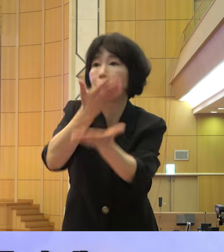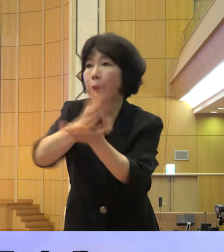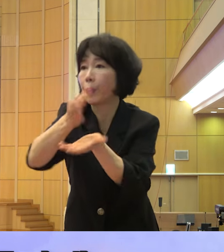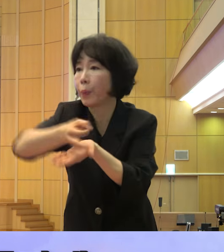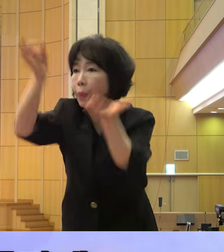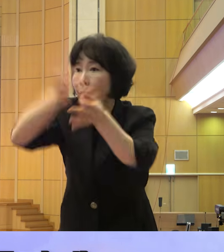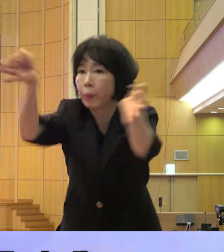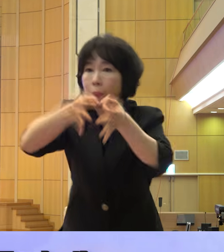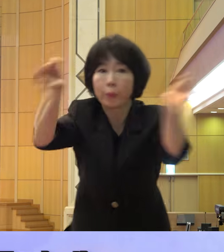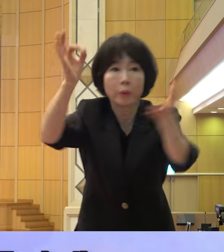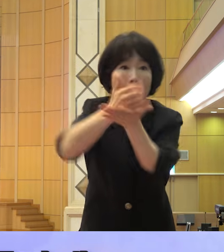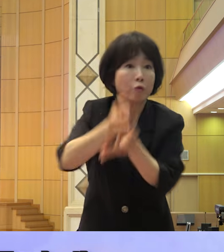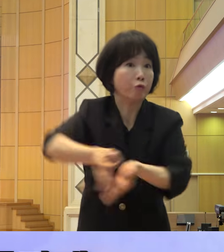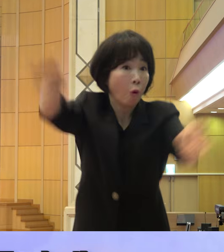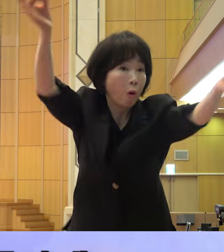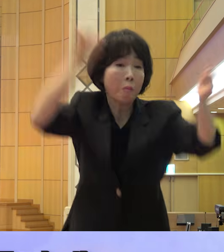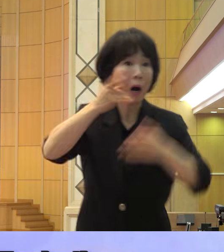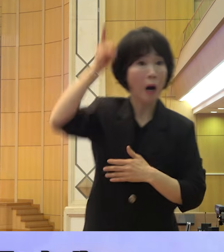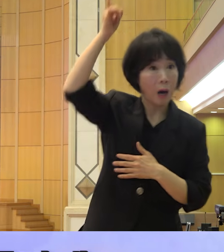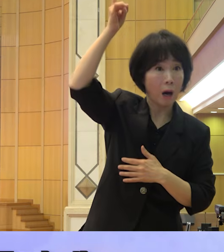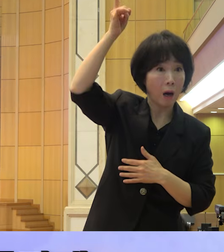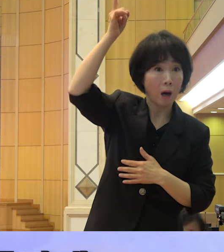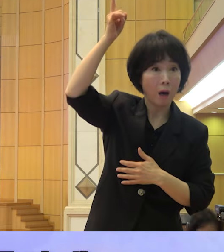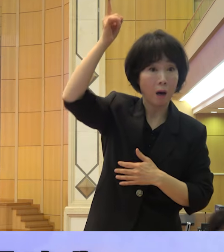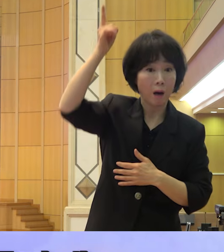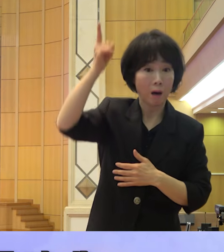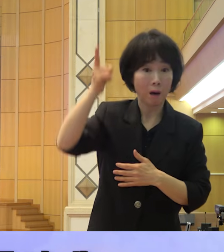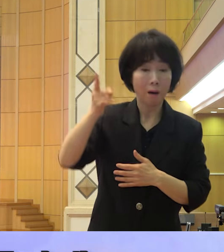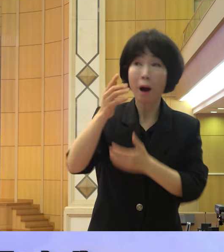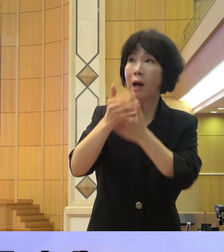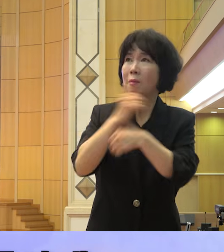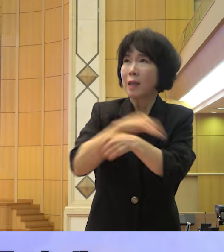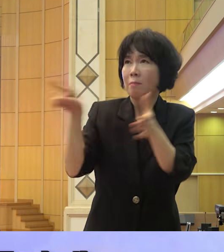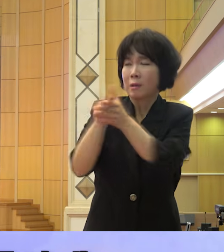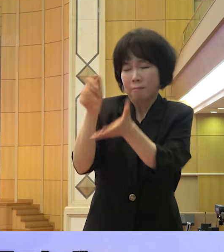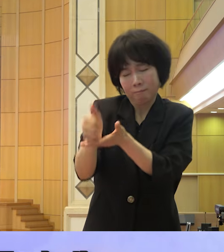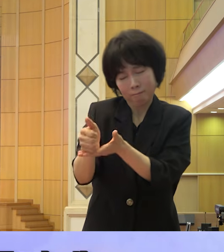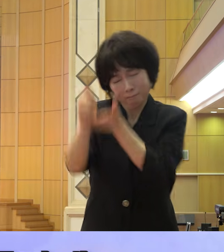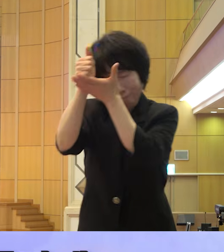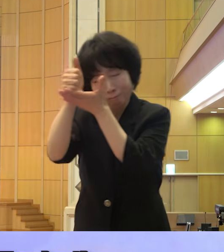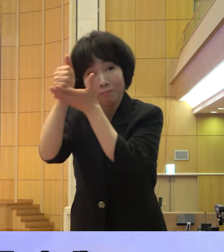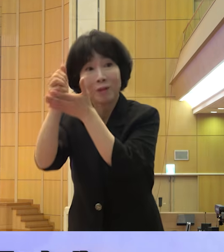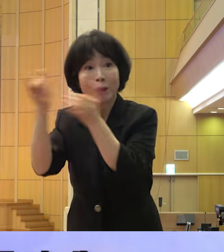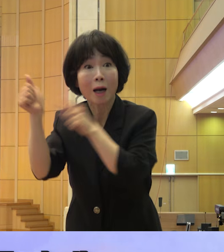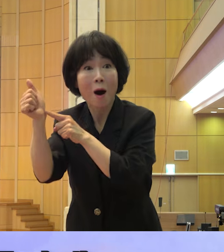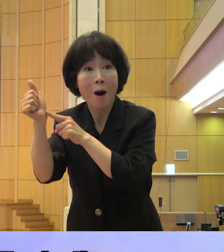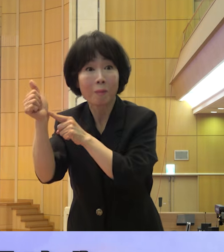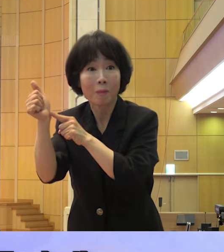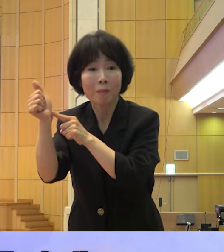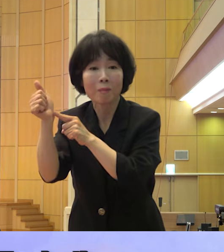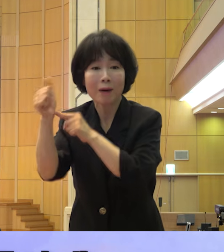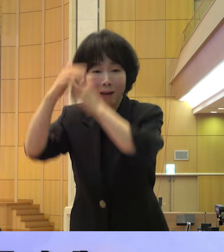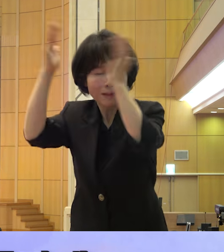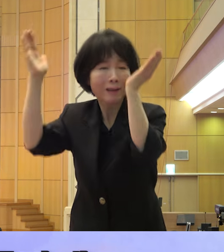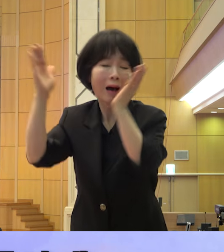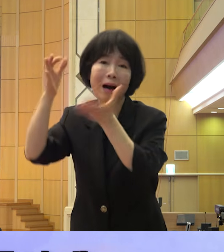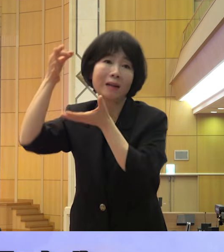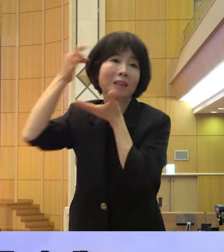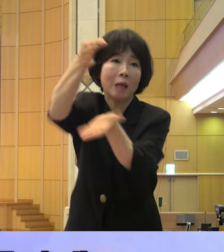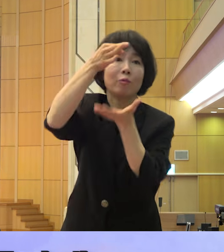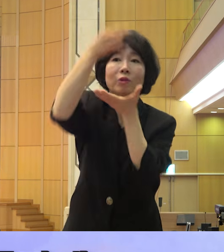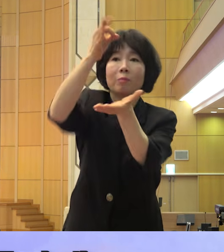다 보장되더만 그래요. 그런데 하나님 진짜 믿고 주 안에서 믿음으로 다